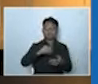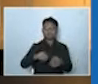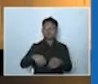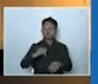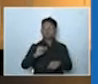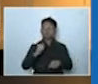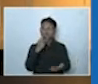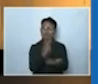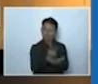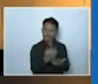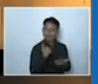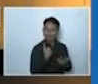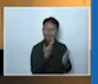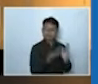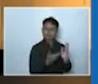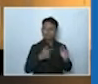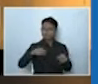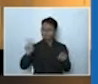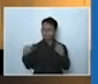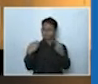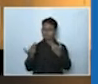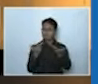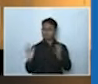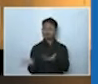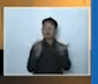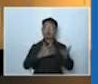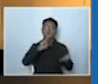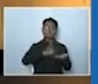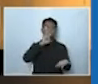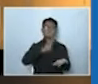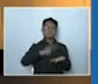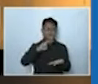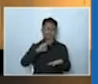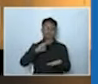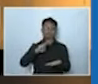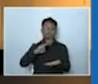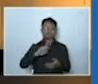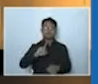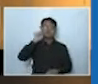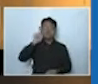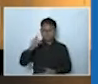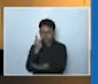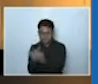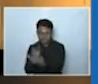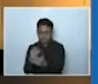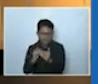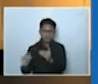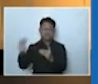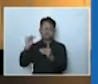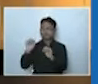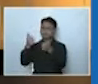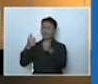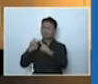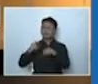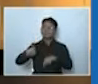multisektoral baik pembangunan sumber daya alam maupun sumber daya manusia saya bersama Bapak Andi Sudirman Sulaiman